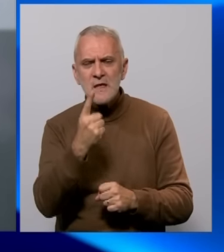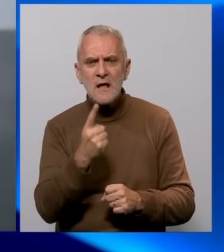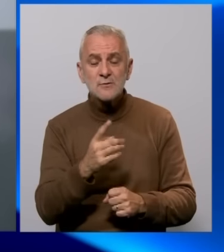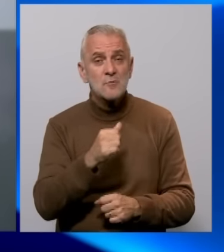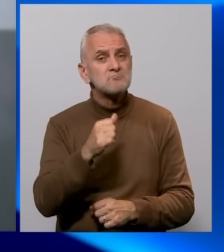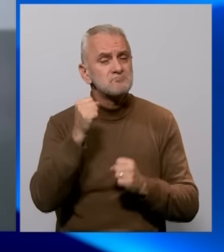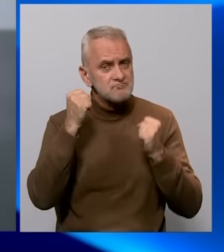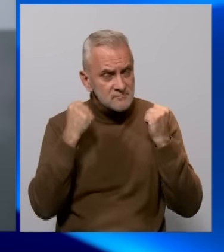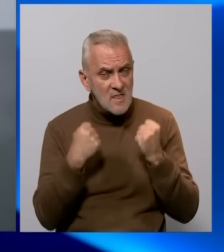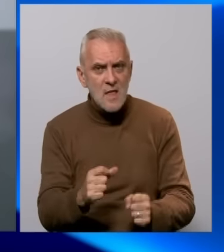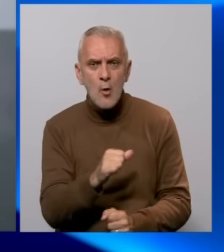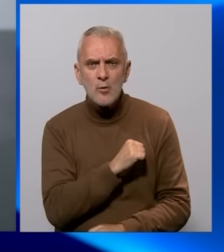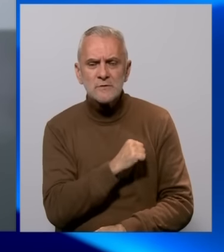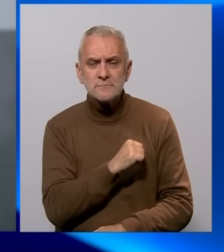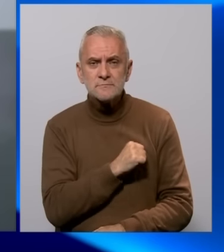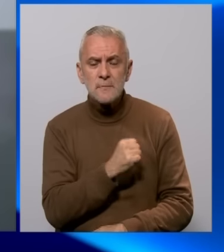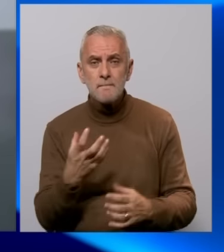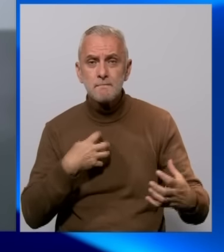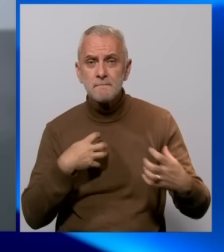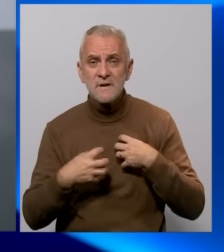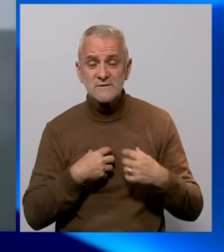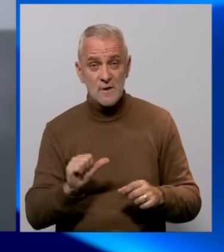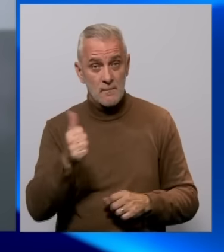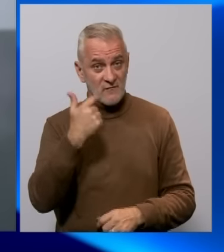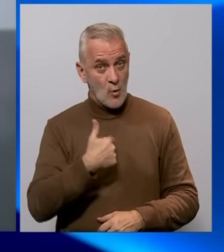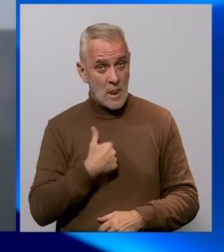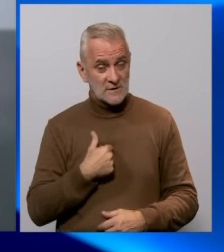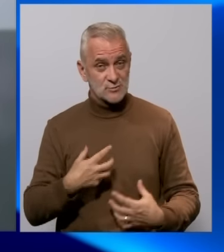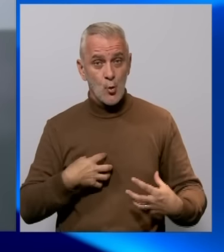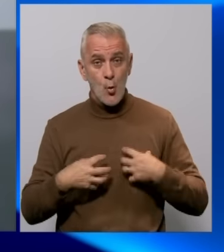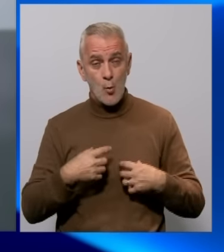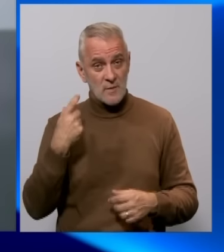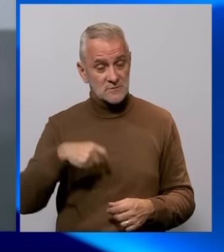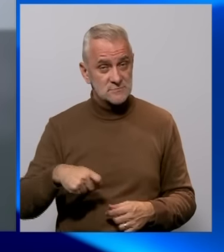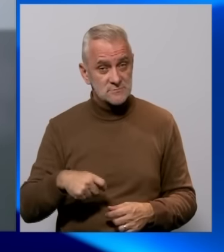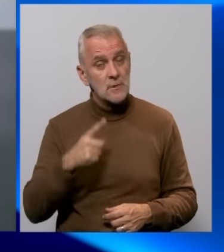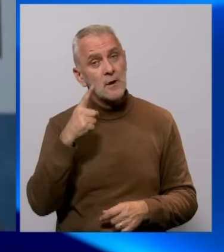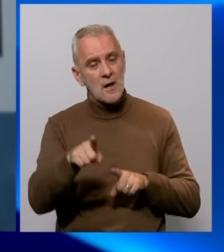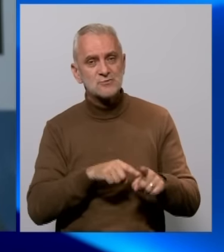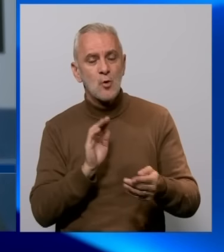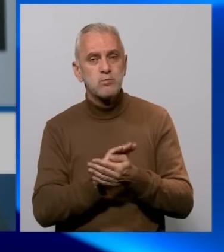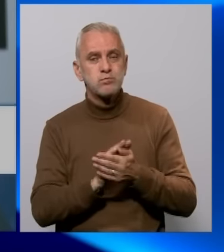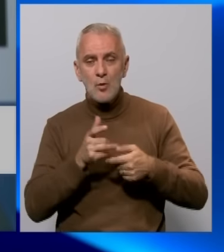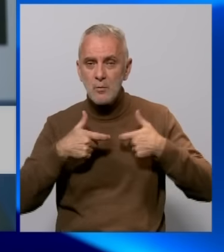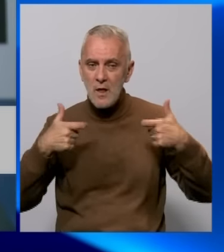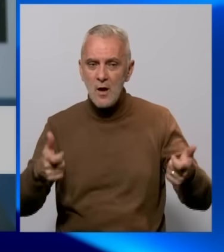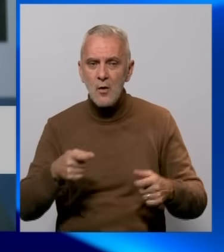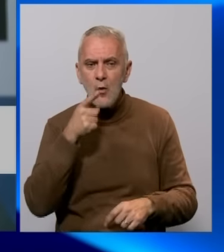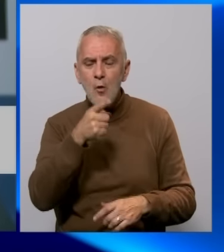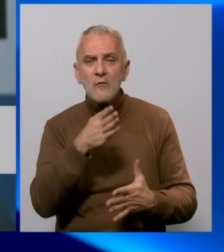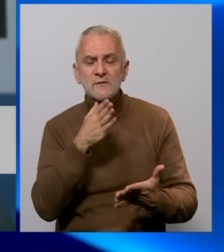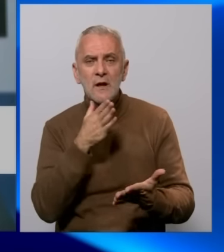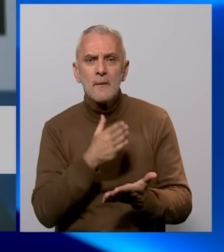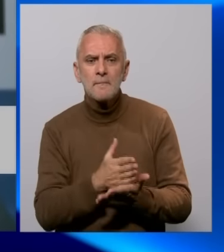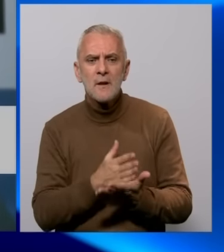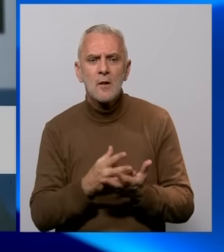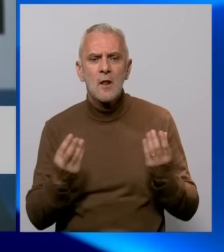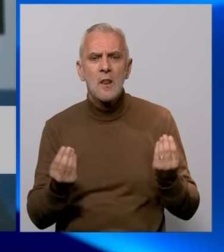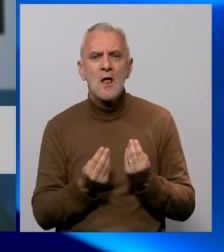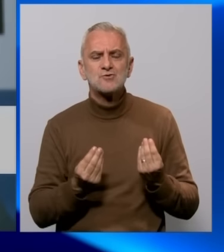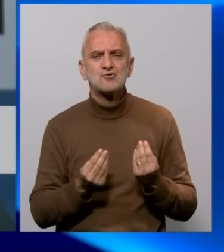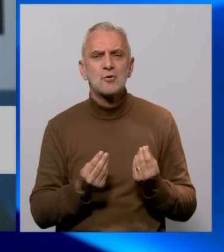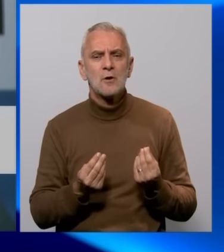vrlo interesantnu i zanimljivu predstavu, prvo za nas glumce, a onda naravno i za publiku. Ovdje se je desilo nešto što nas se tiče